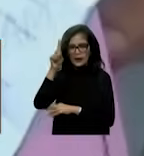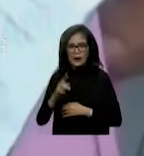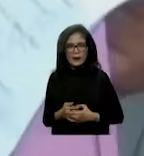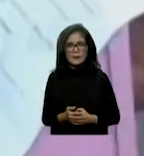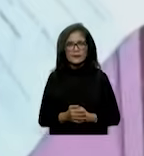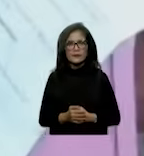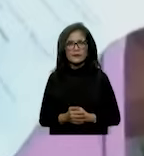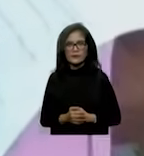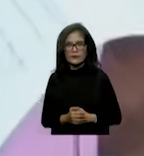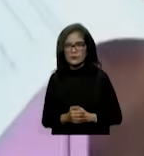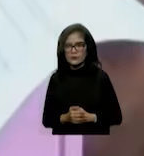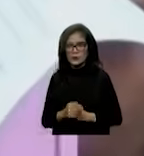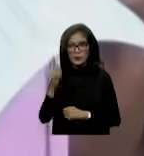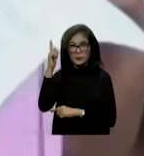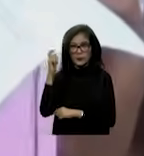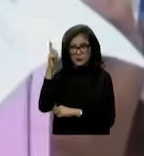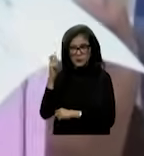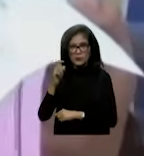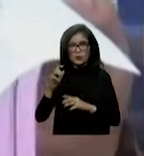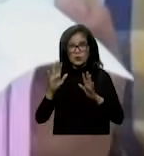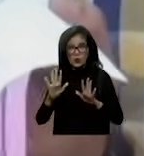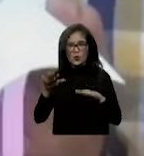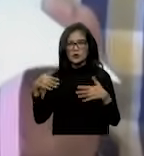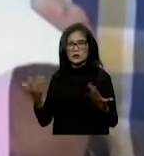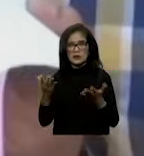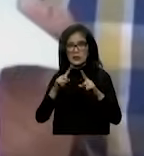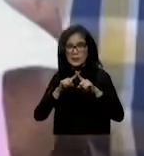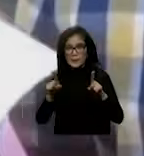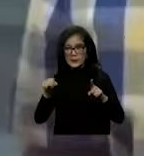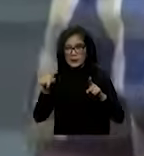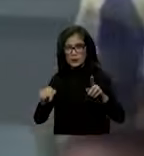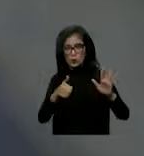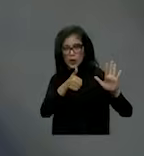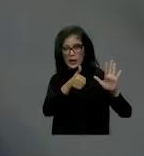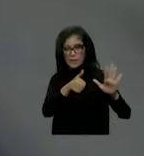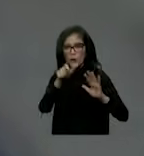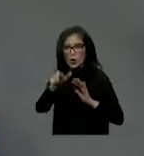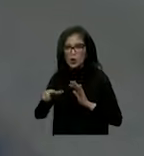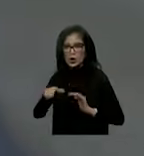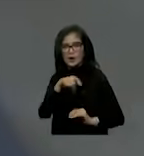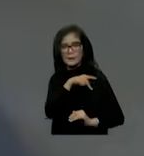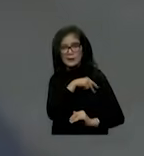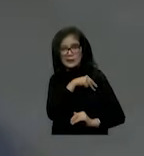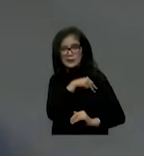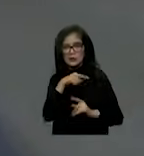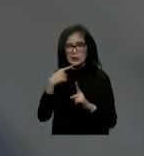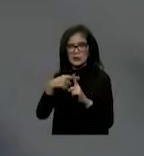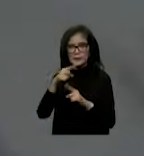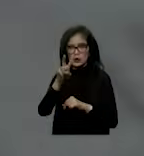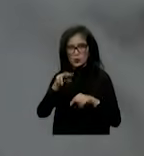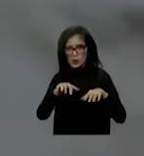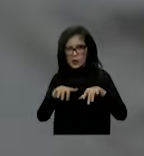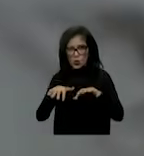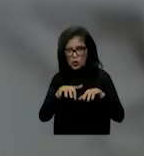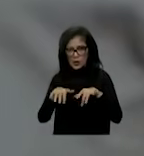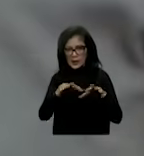Selain melepaskan tembakan, tim Polsek Kota juga sempat membawa 6 orang penyelenggara organ tunggal dan menyita 2 alat musik keyboard. Namun